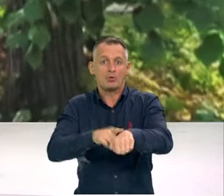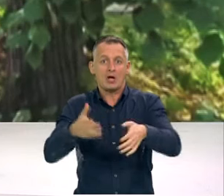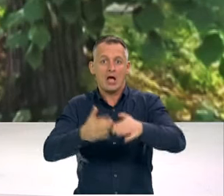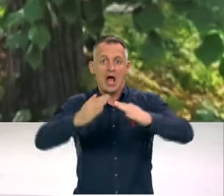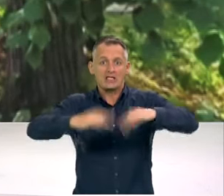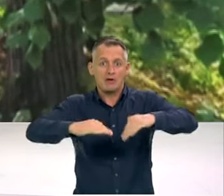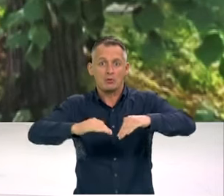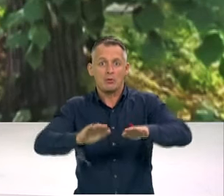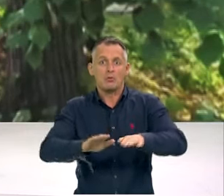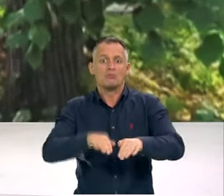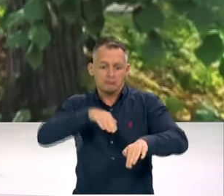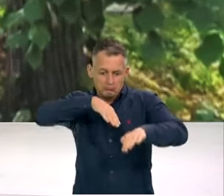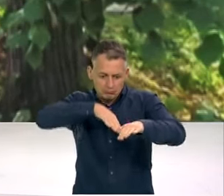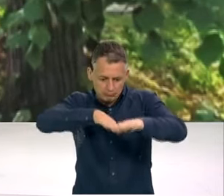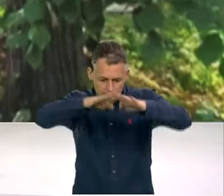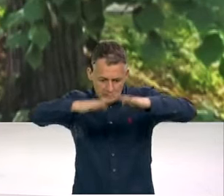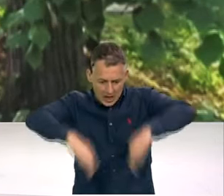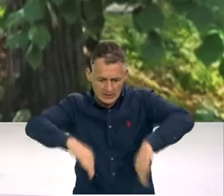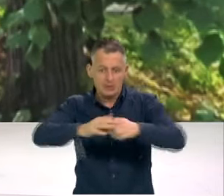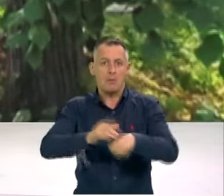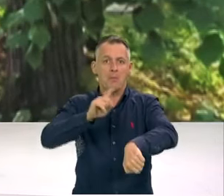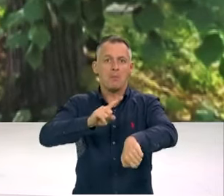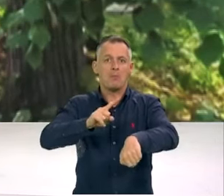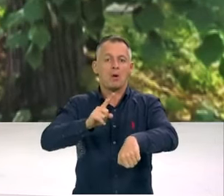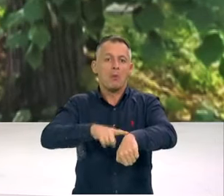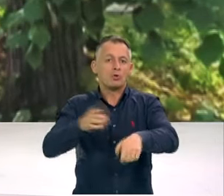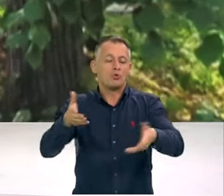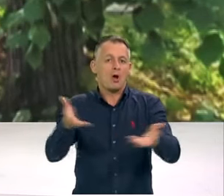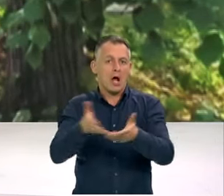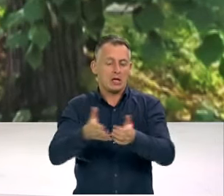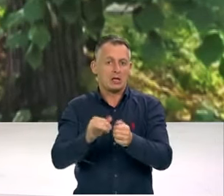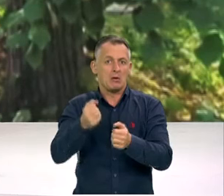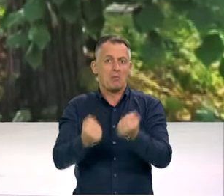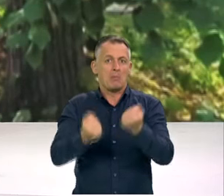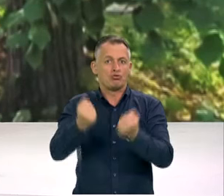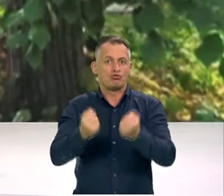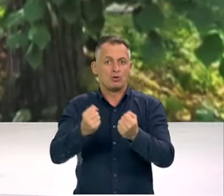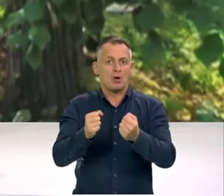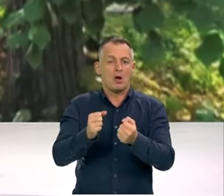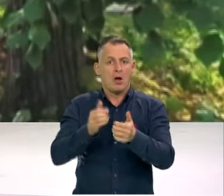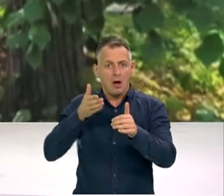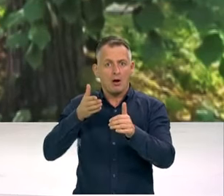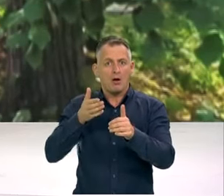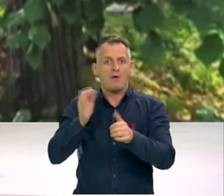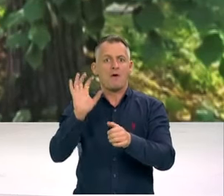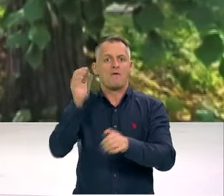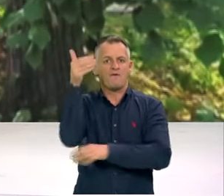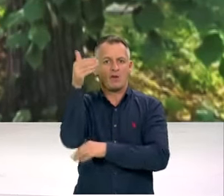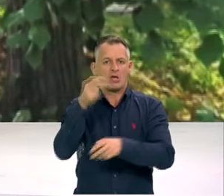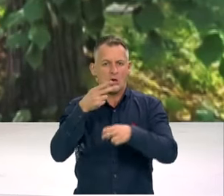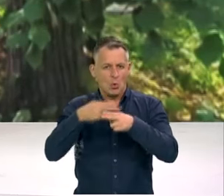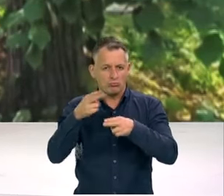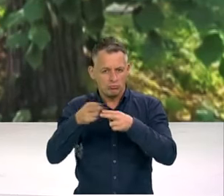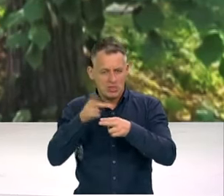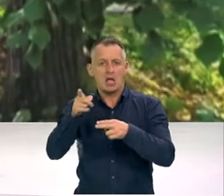asfaltul le a fugit la propriu de sub picioare drumul ar fi cedat în momentul în care o autoutilitară a firmei de salubrizare a intrat în